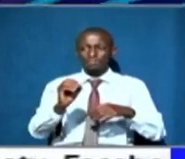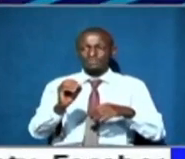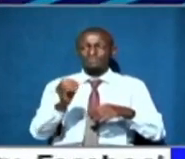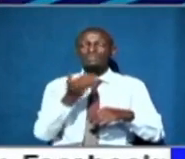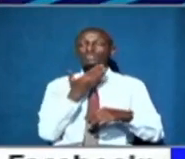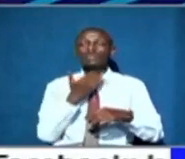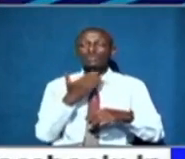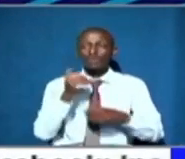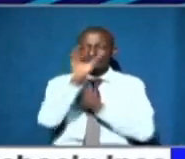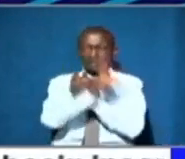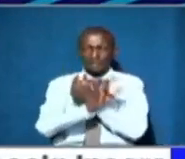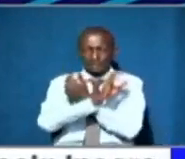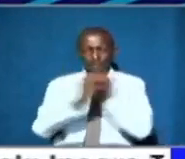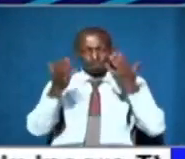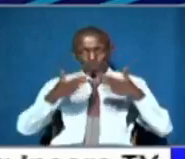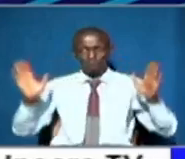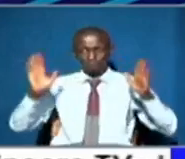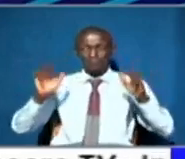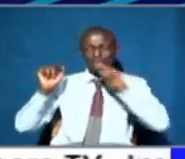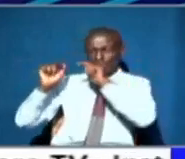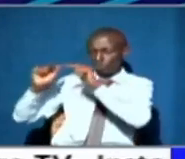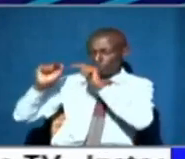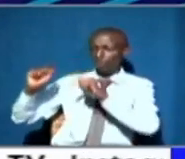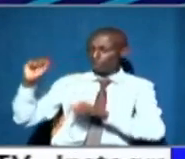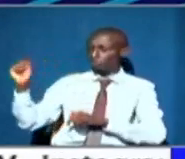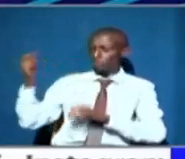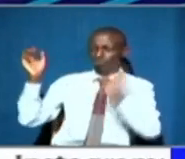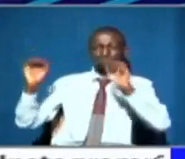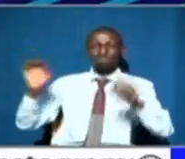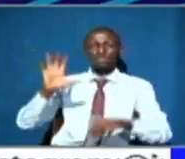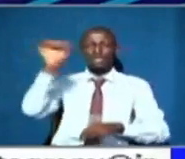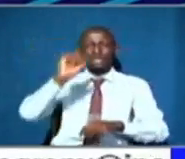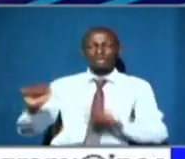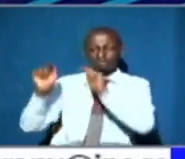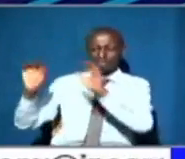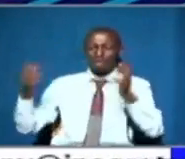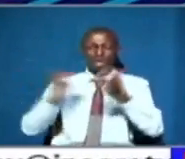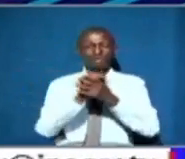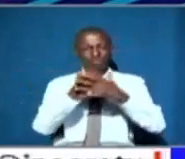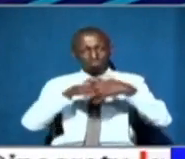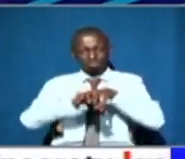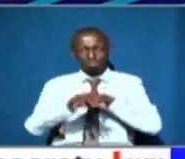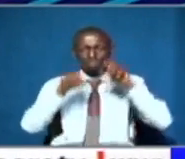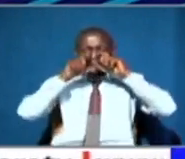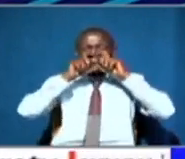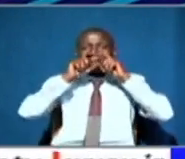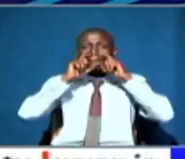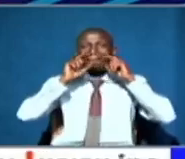ukwenda fururi uhingurwo tiga kuburi muthamaki tiga kuburi minister thiwitha be moko hubira